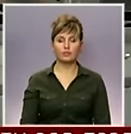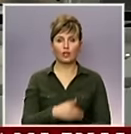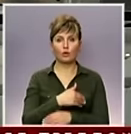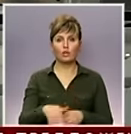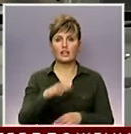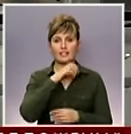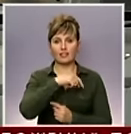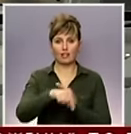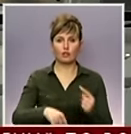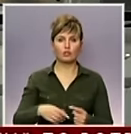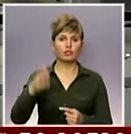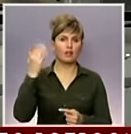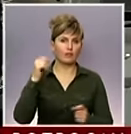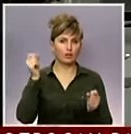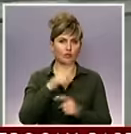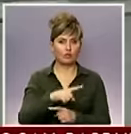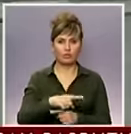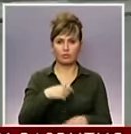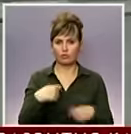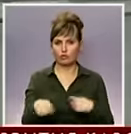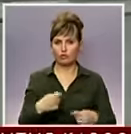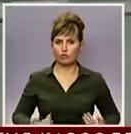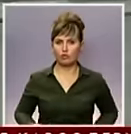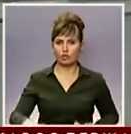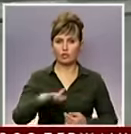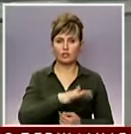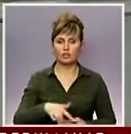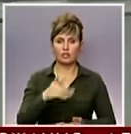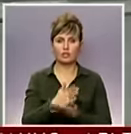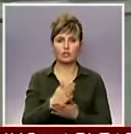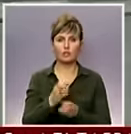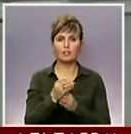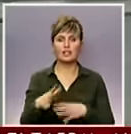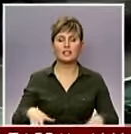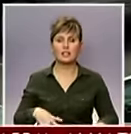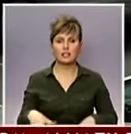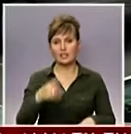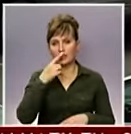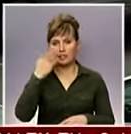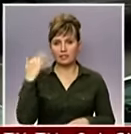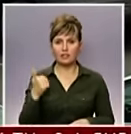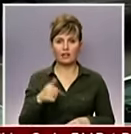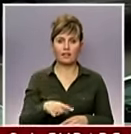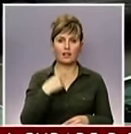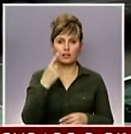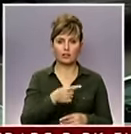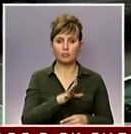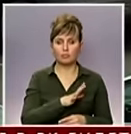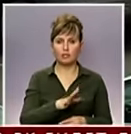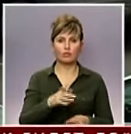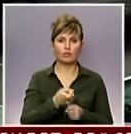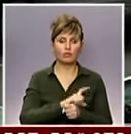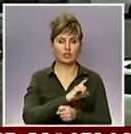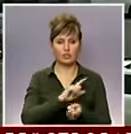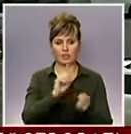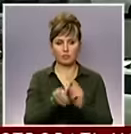Улица Северное кольцо давно известна бурной торговой жизнью. Здесь расположено 15 рынков. Совсем недавно внешний облик этого места претерпел